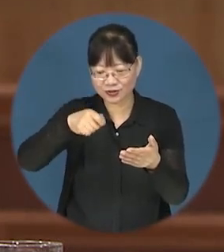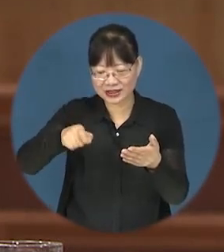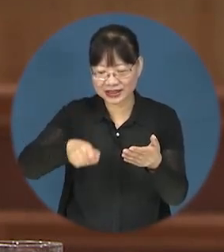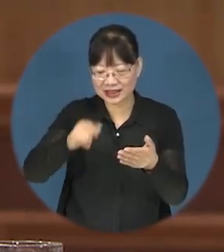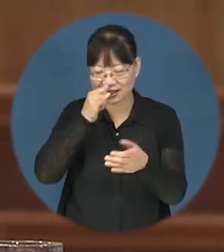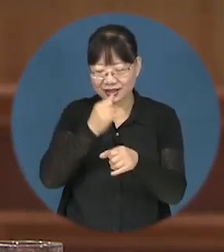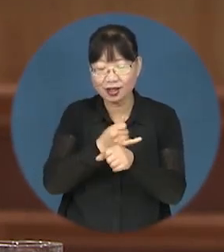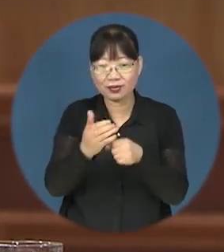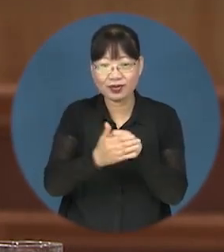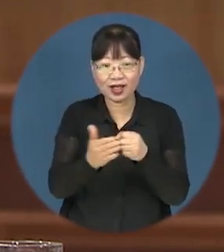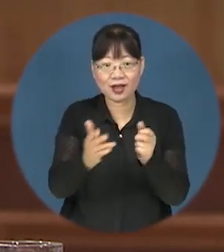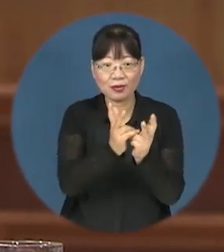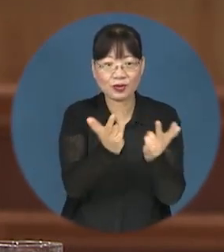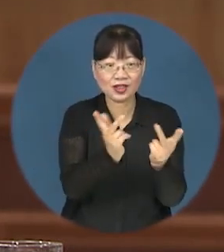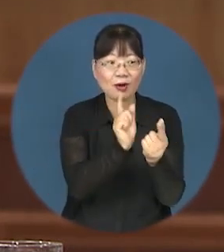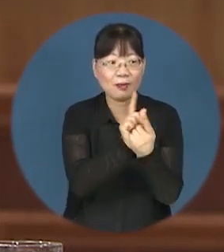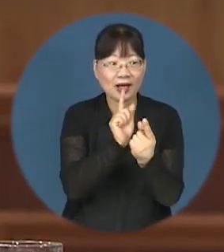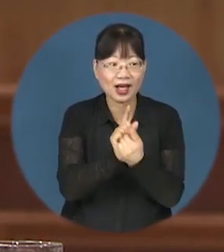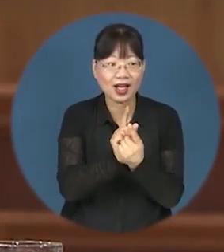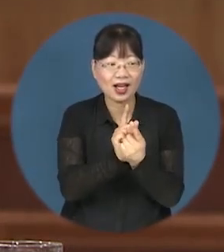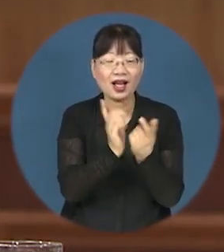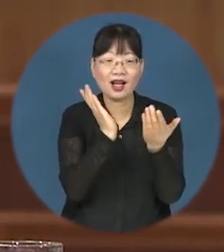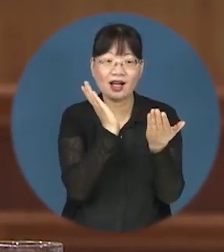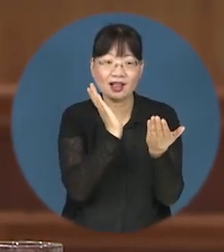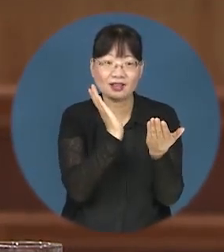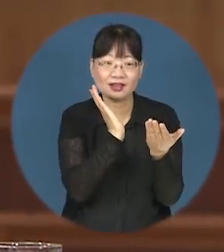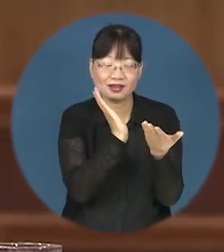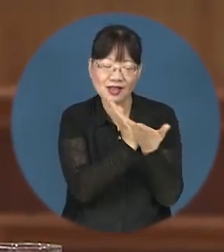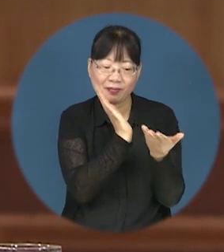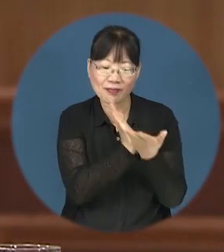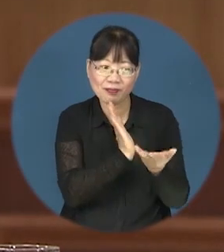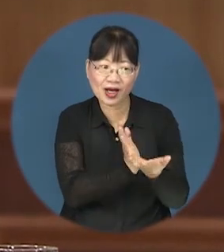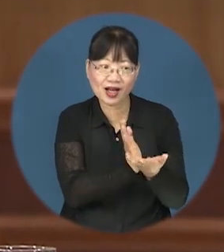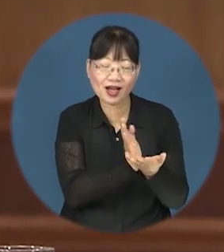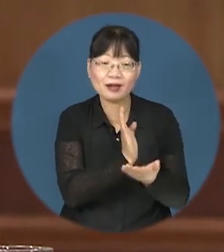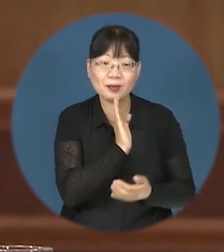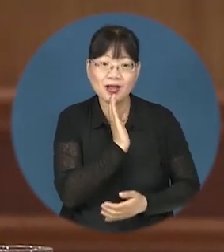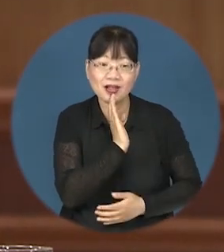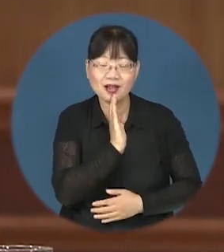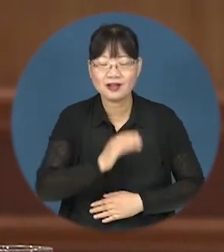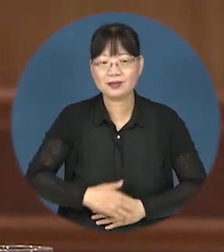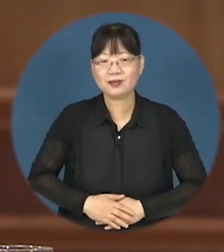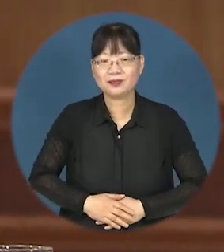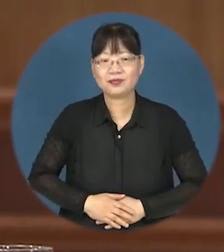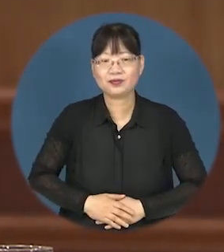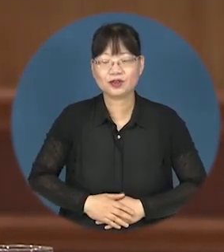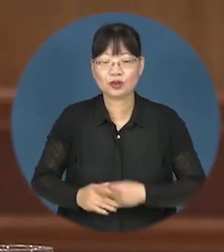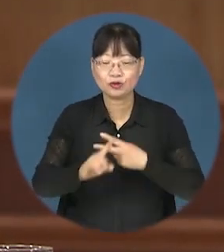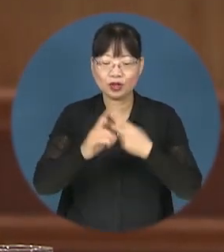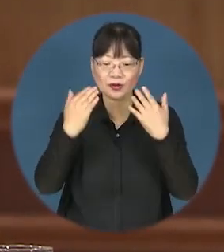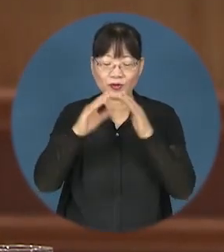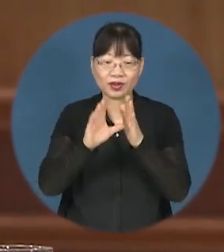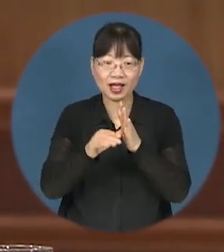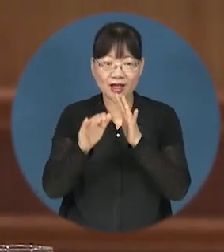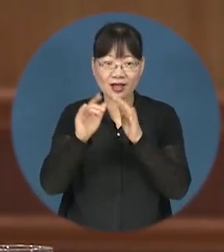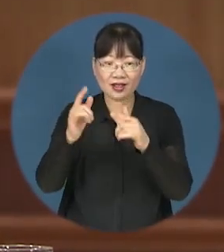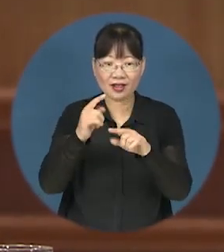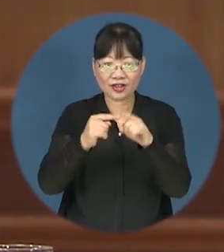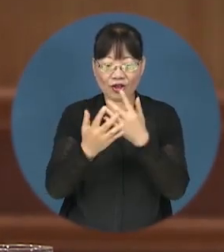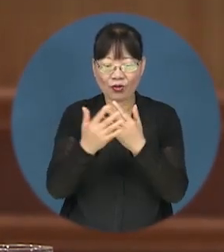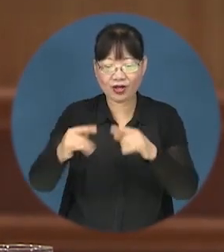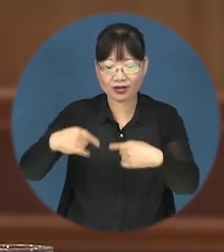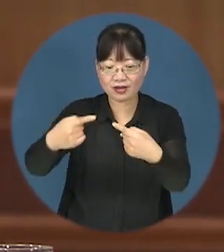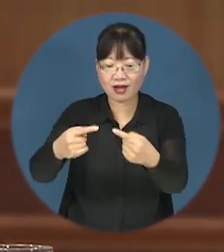분이라고 맞아 뿐 요 네 따라 썬 것 같아요 네 그 중학교 때 대회에서 4 못하시고